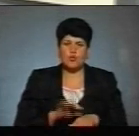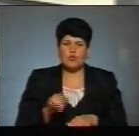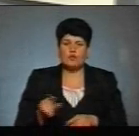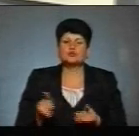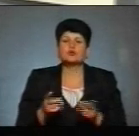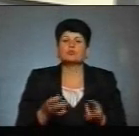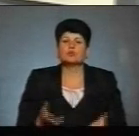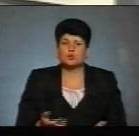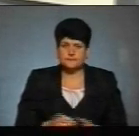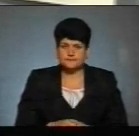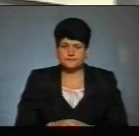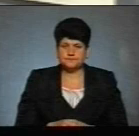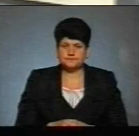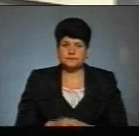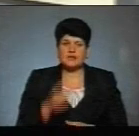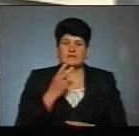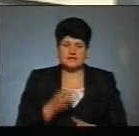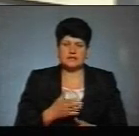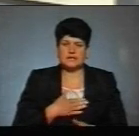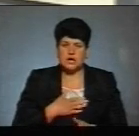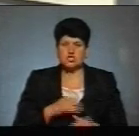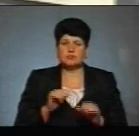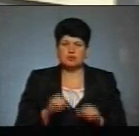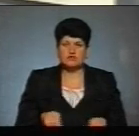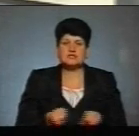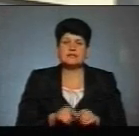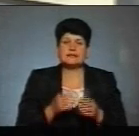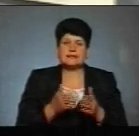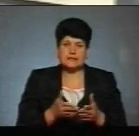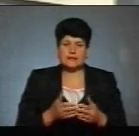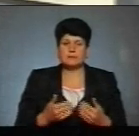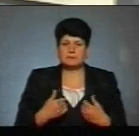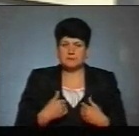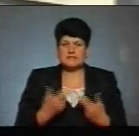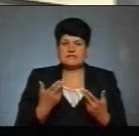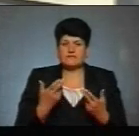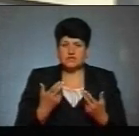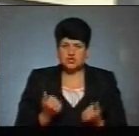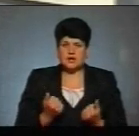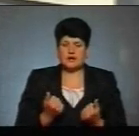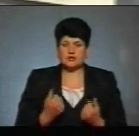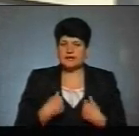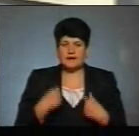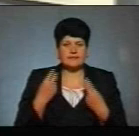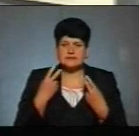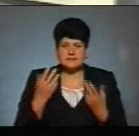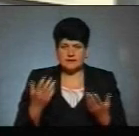необхідно? Ну, дивіться, от наші можливості такі. Ми, звичайно, що, я не знаю,